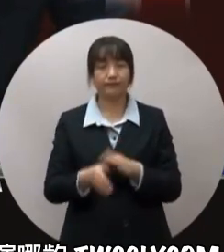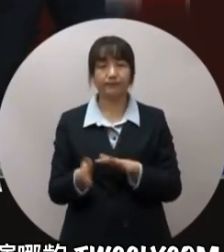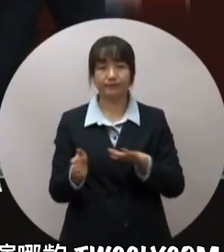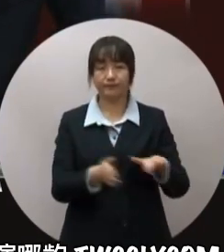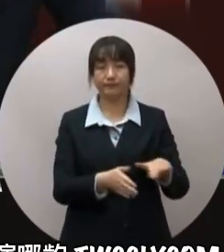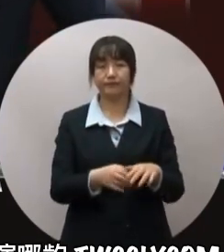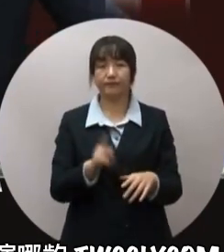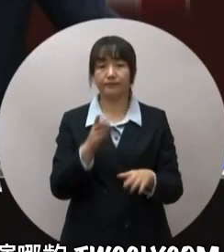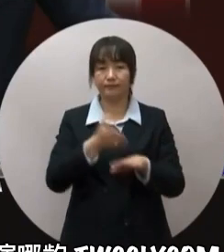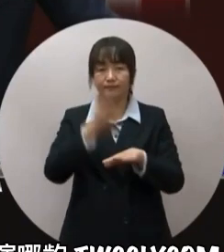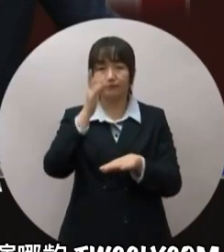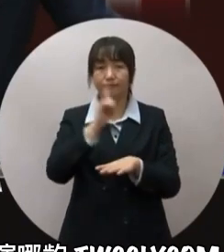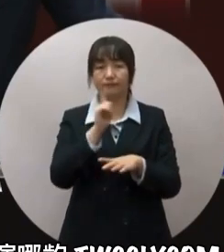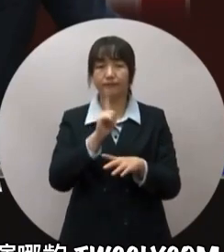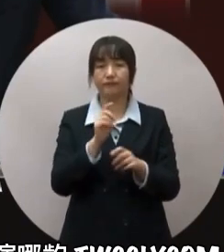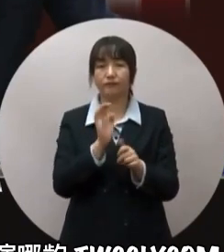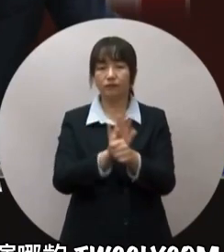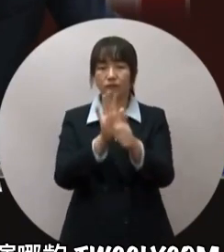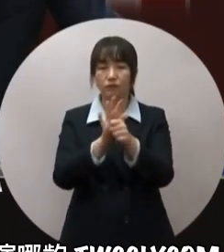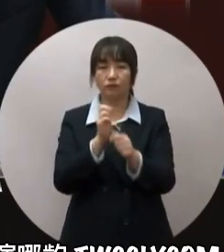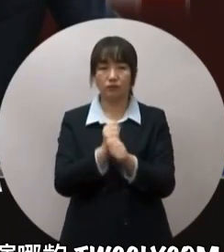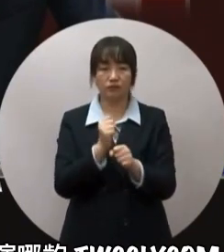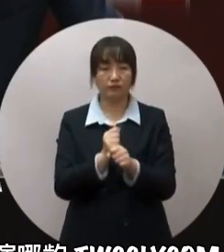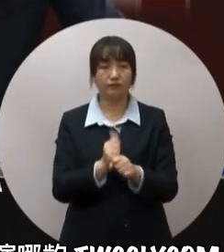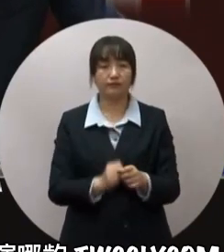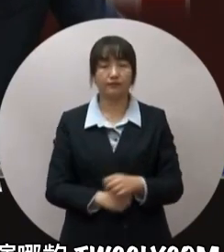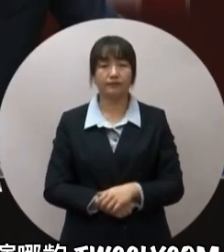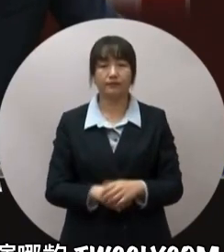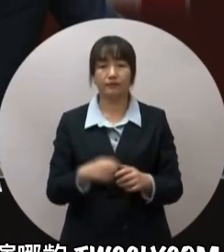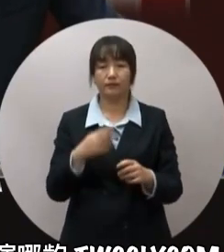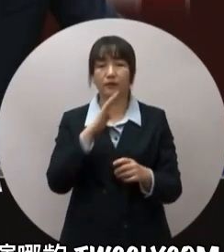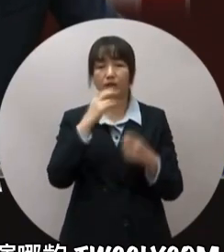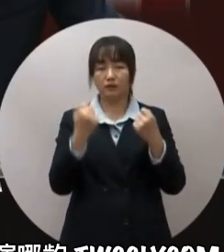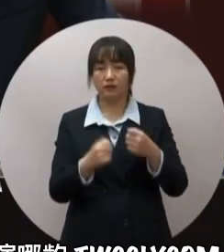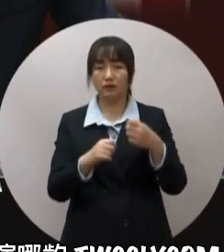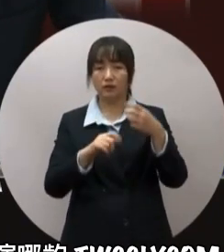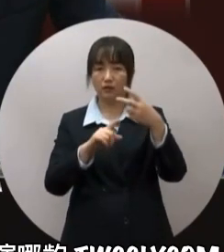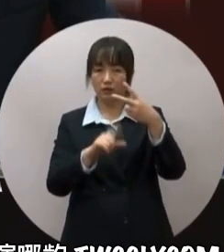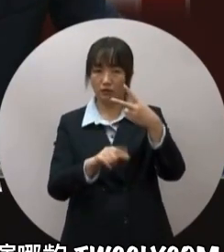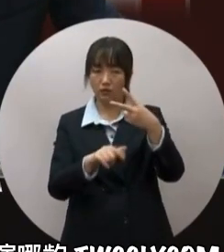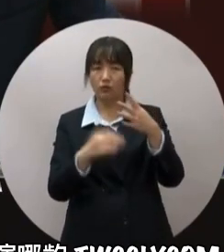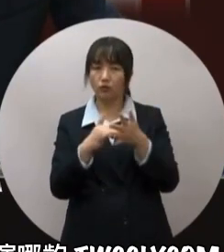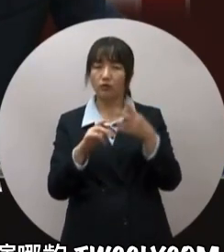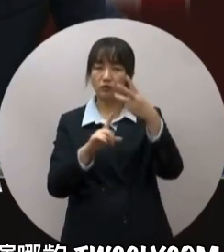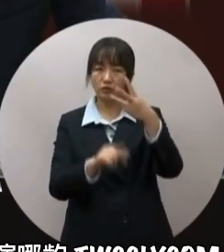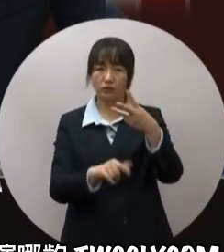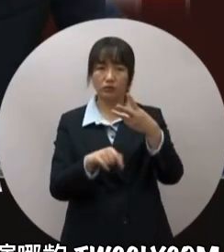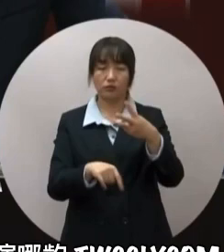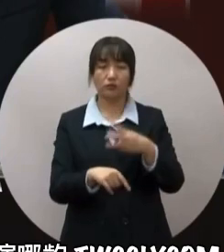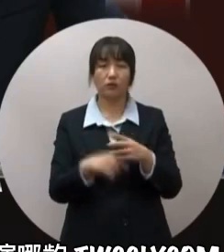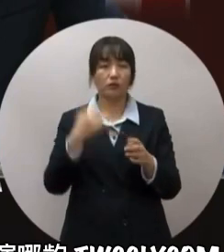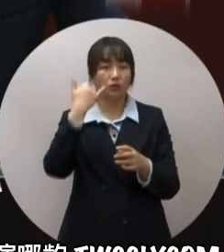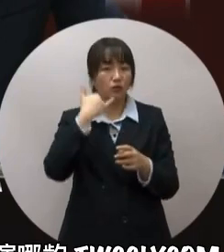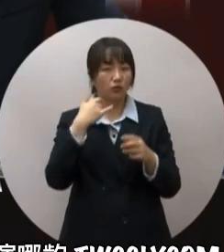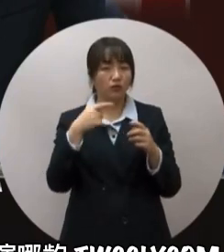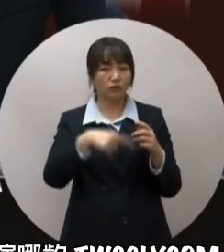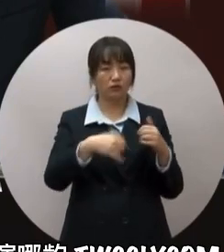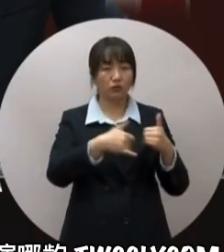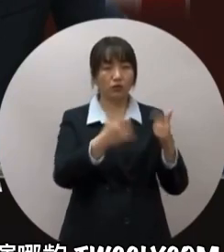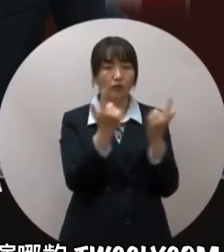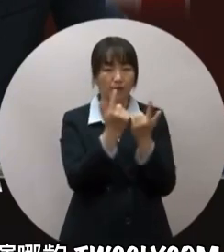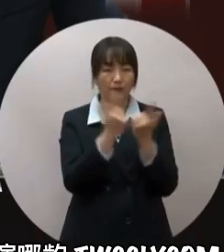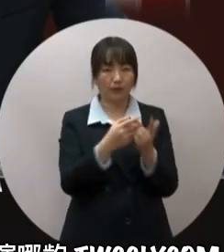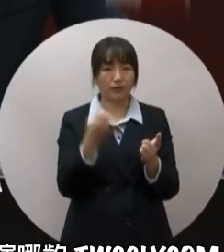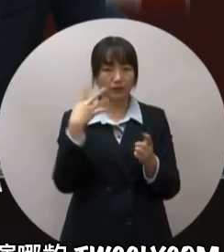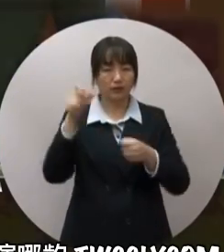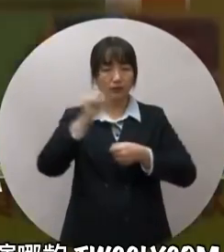那另外就是我要感謝交通部另外推動我們在其實在上個月其實是這個月而已基隆到台北有新的一